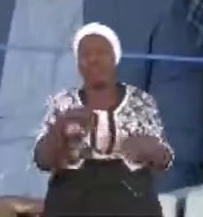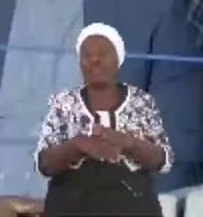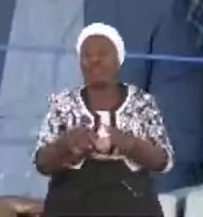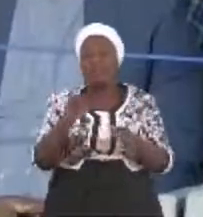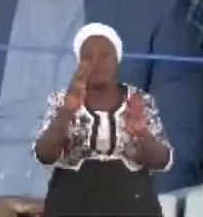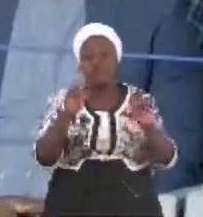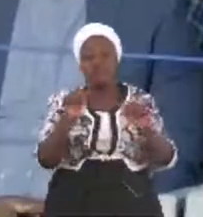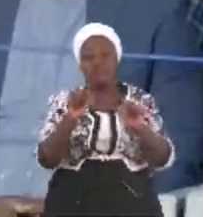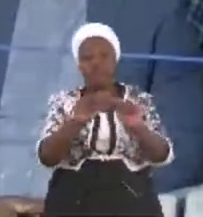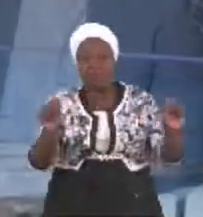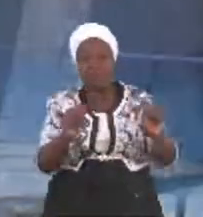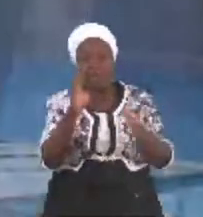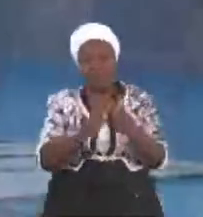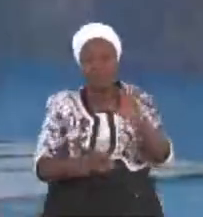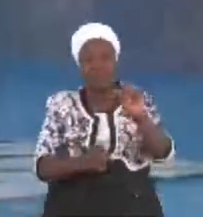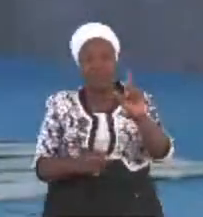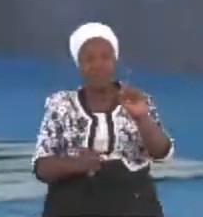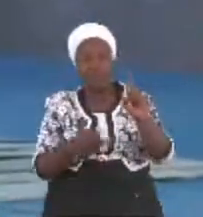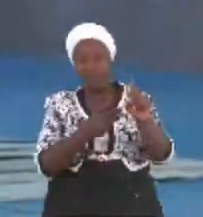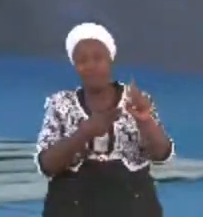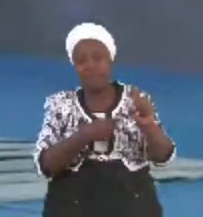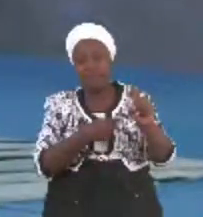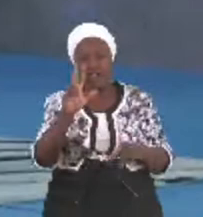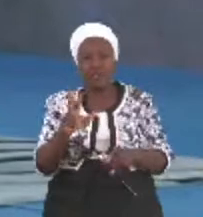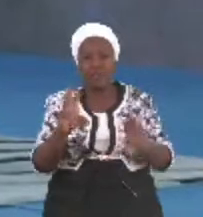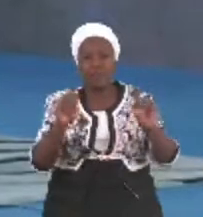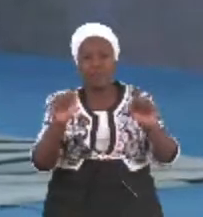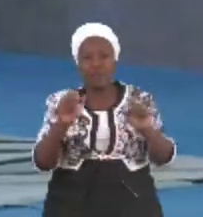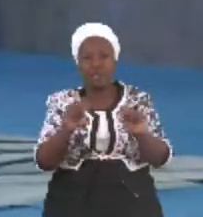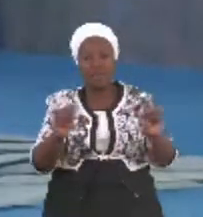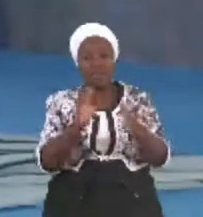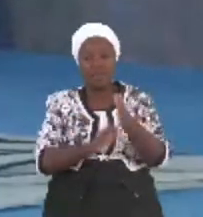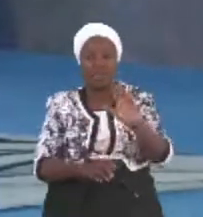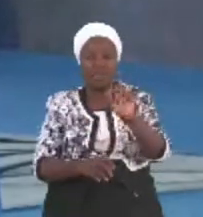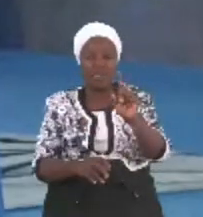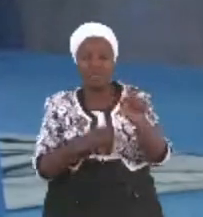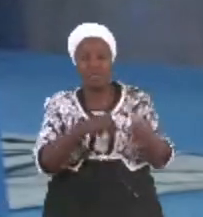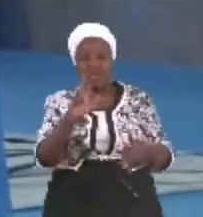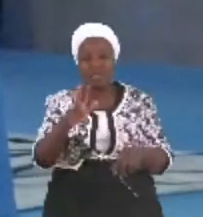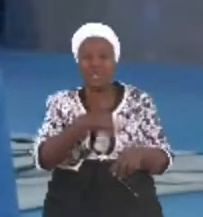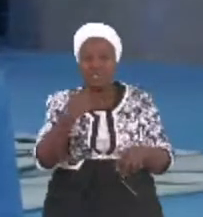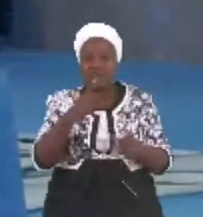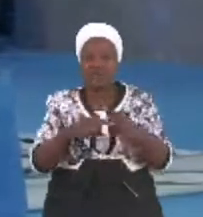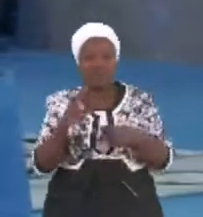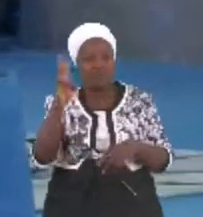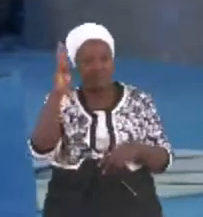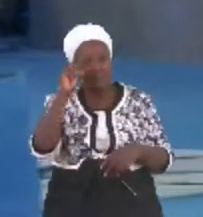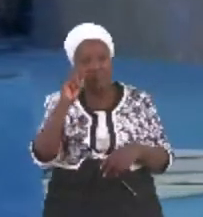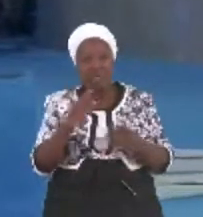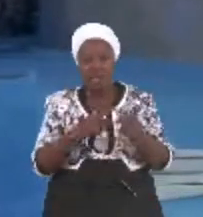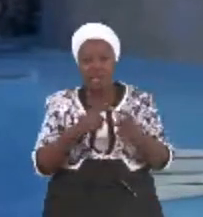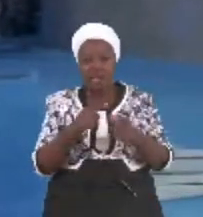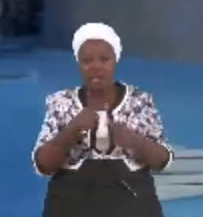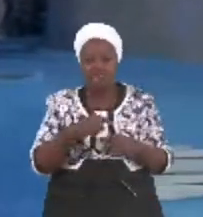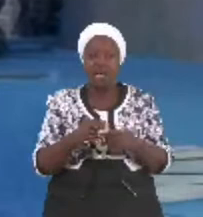11, verset 3. Matthieu 11, verset 3. Il dit, es-tu celui qui